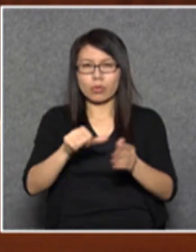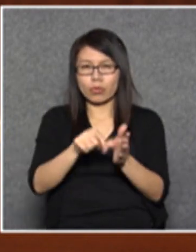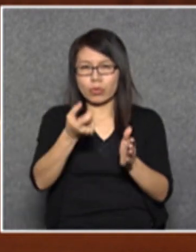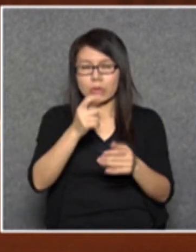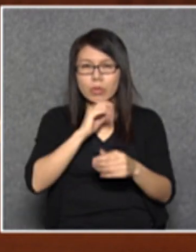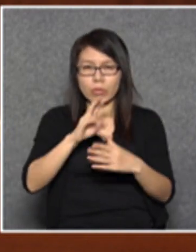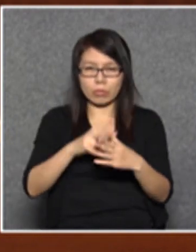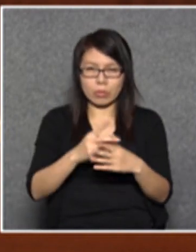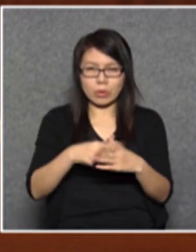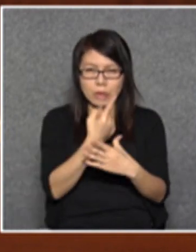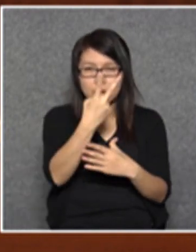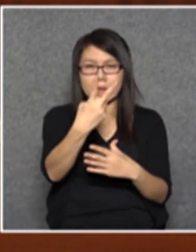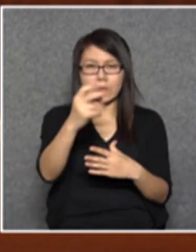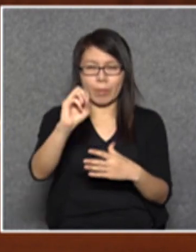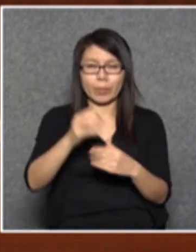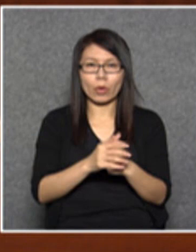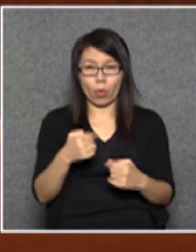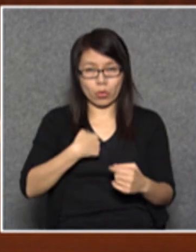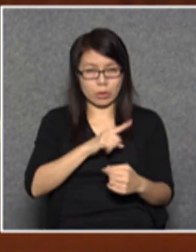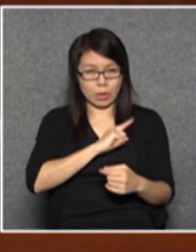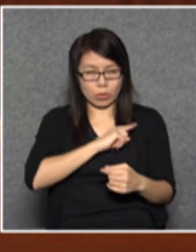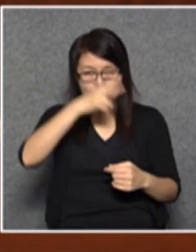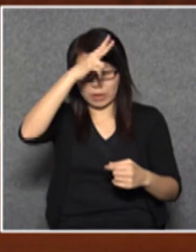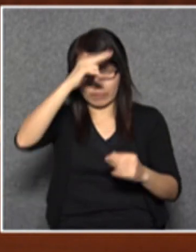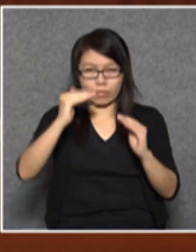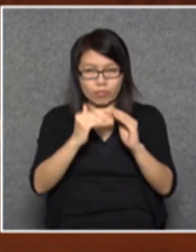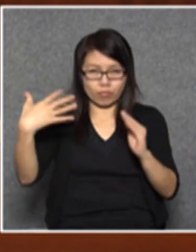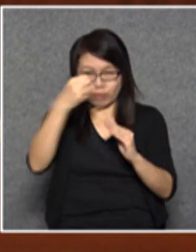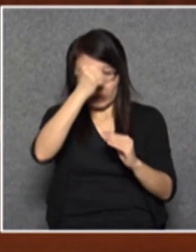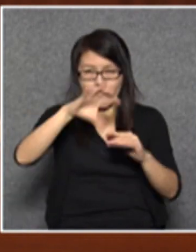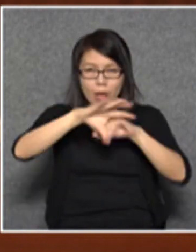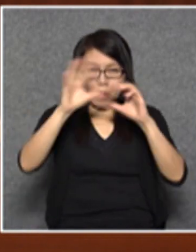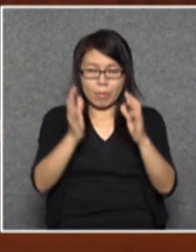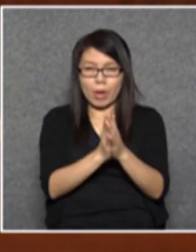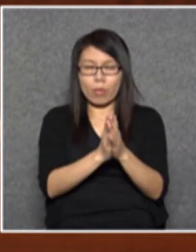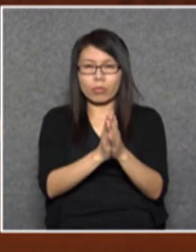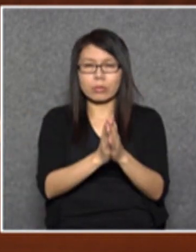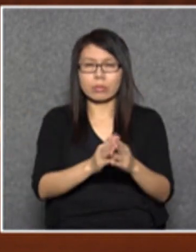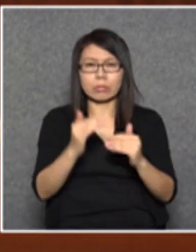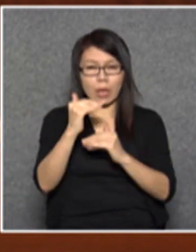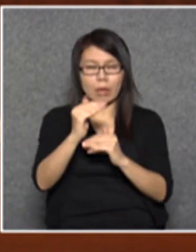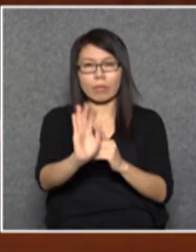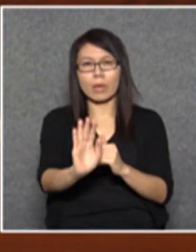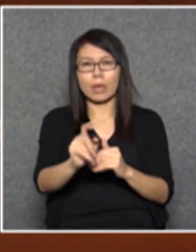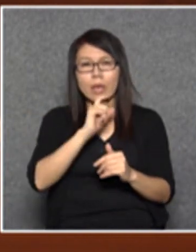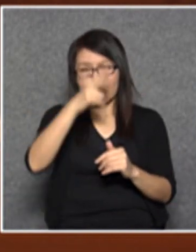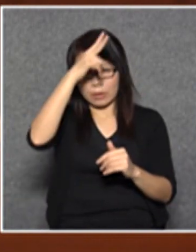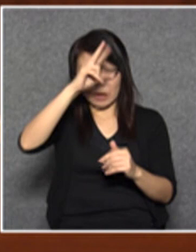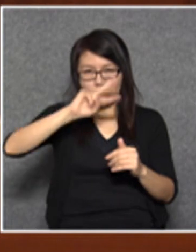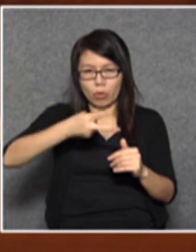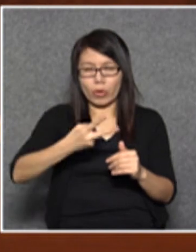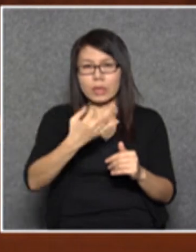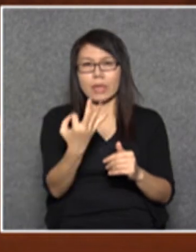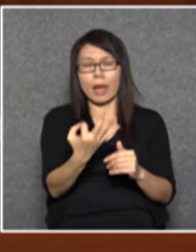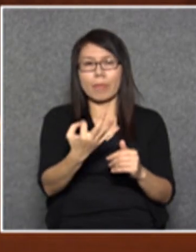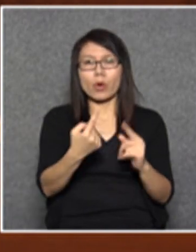20個月，我本人同埋政府嘅高層包括但係唔係限於我哋嘅政改三人組，花咗大